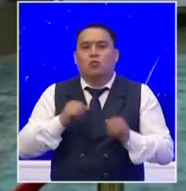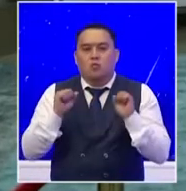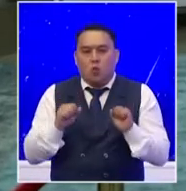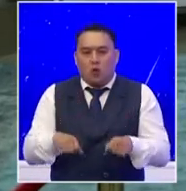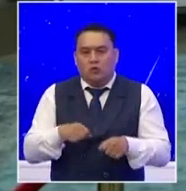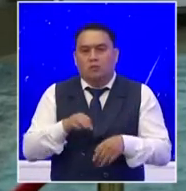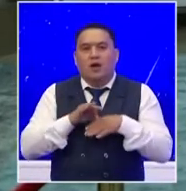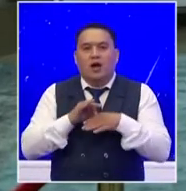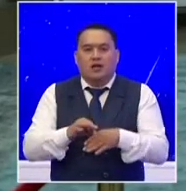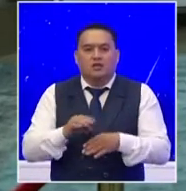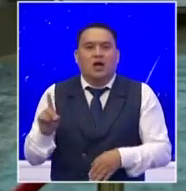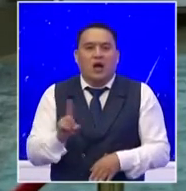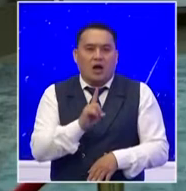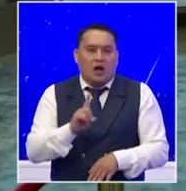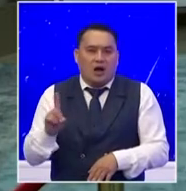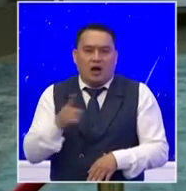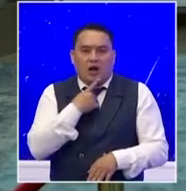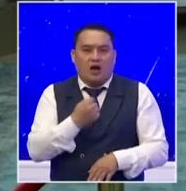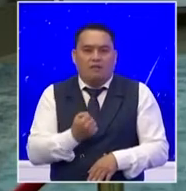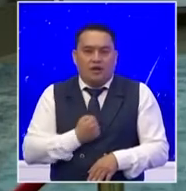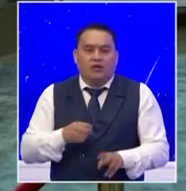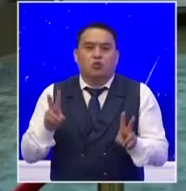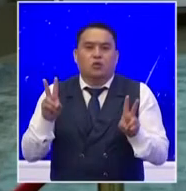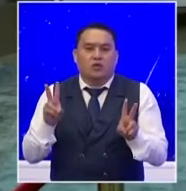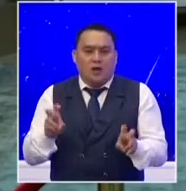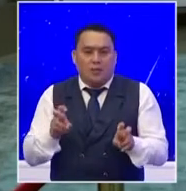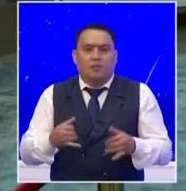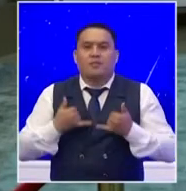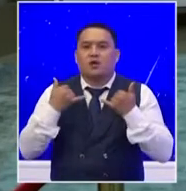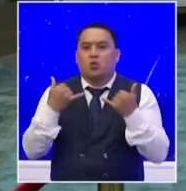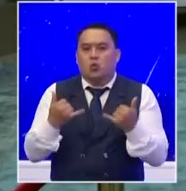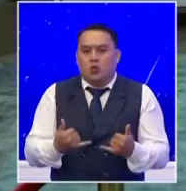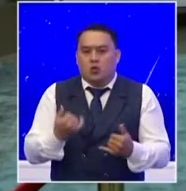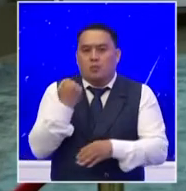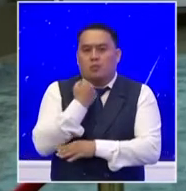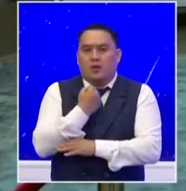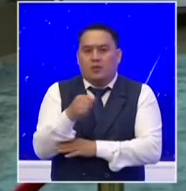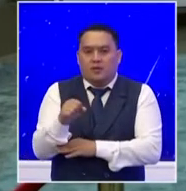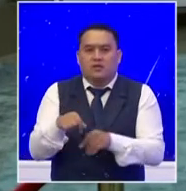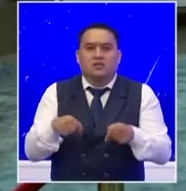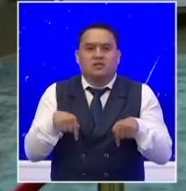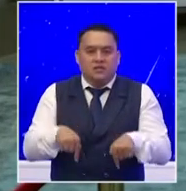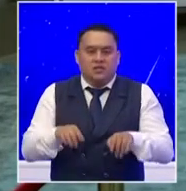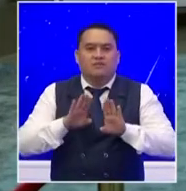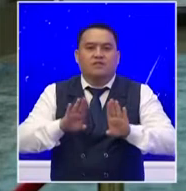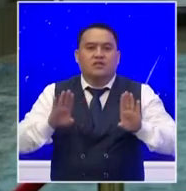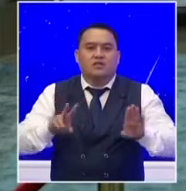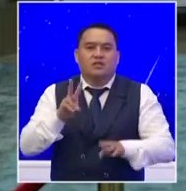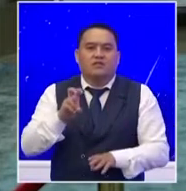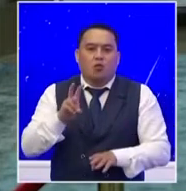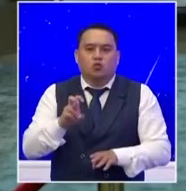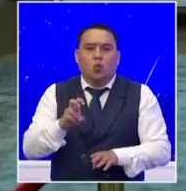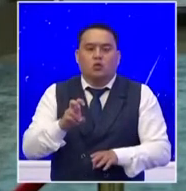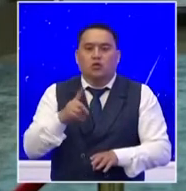пройти онлайн-экскурсию и на военную тематику, которая приурочена ко Дню Победы. Здесь выставлено более 200